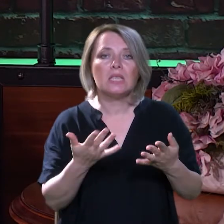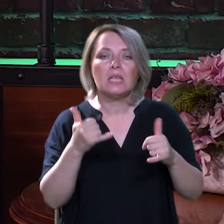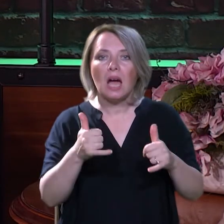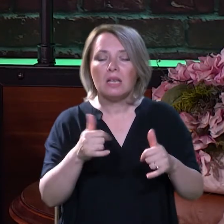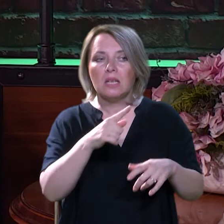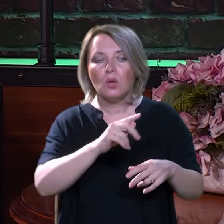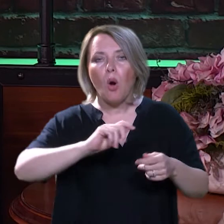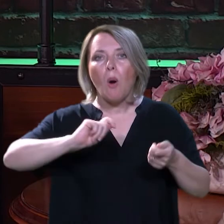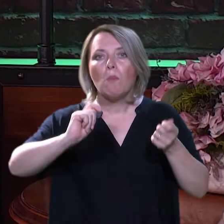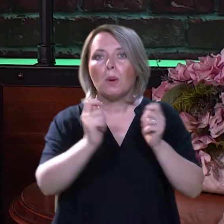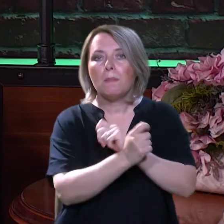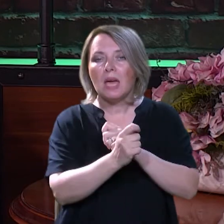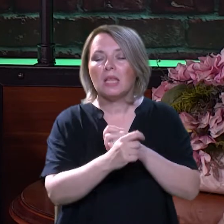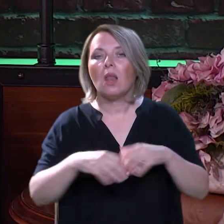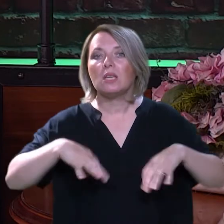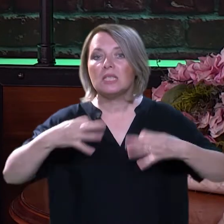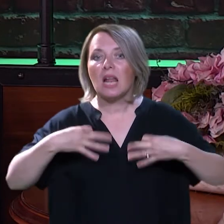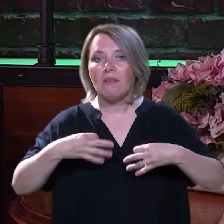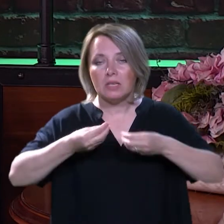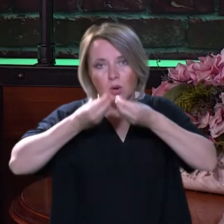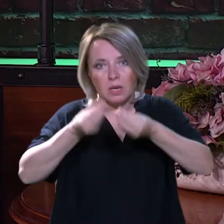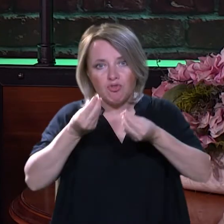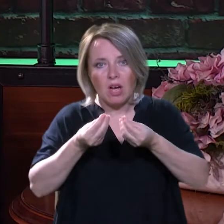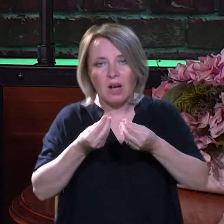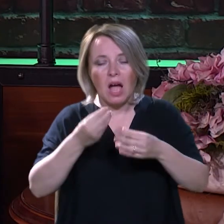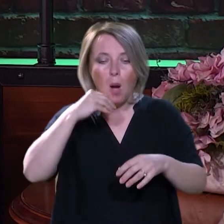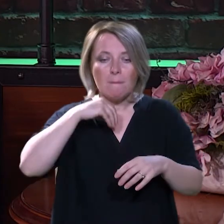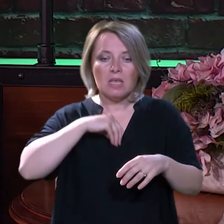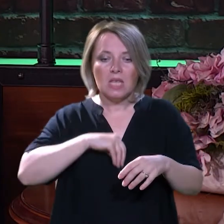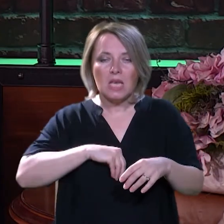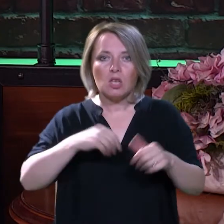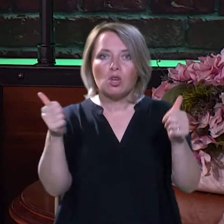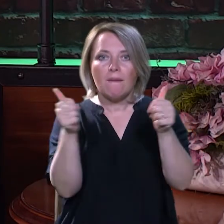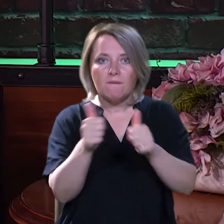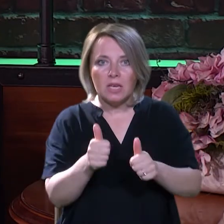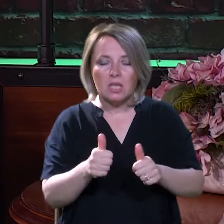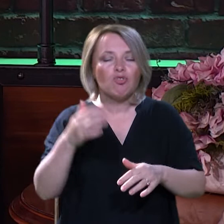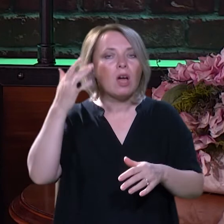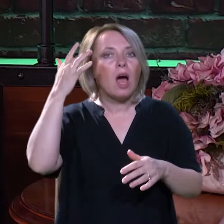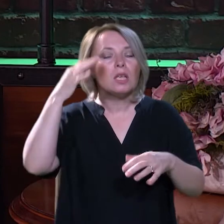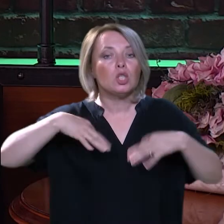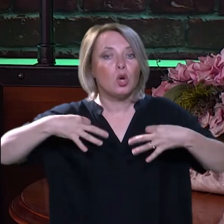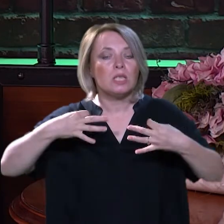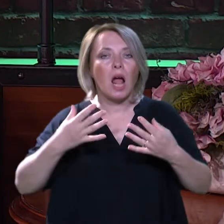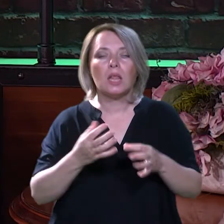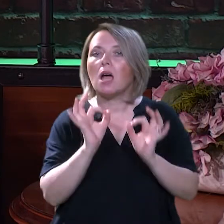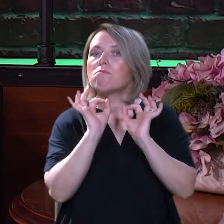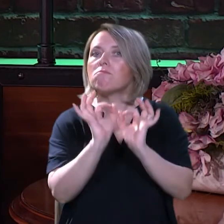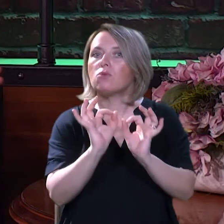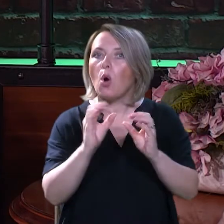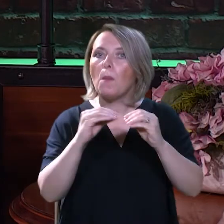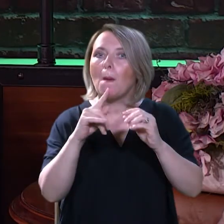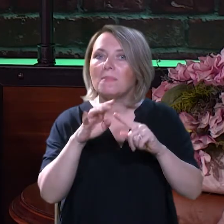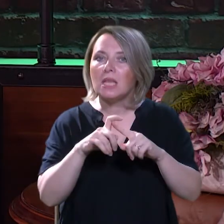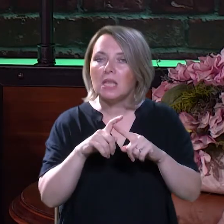je ta definicija promijenjena i zdravlje se definira kao psihička, fizička, socijalna dobrobit. Znači, ne samo da ti